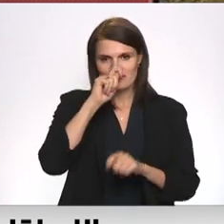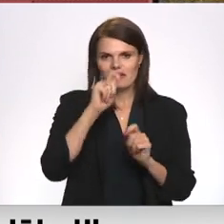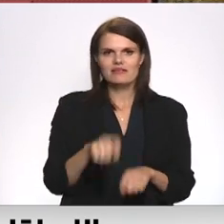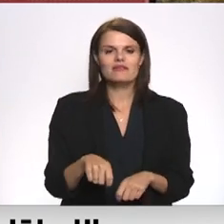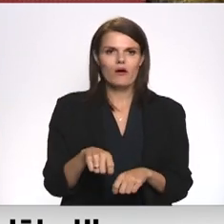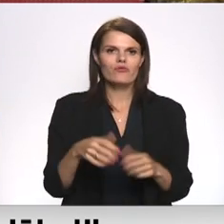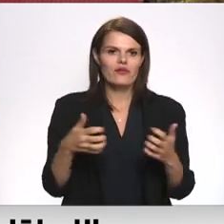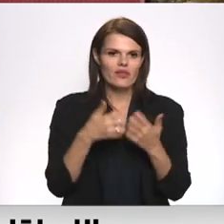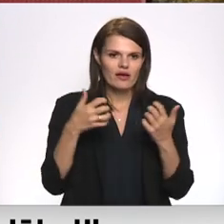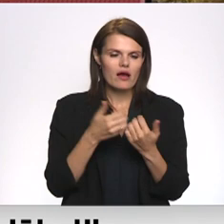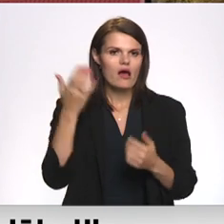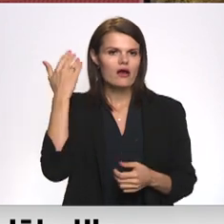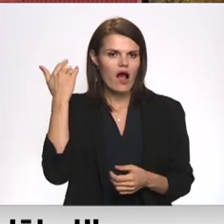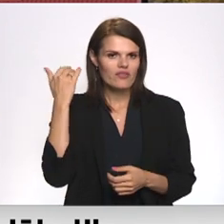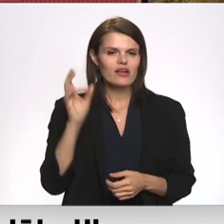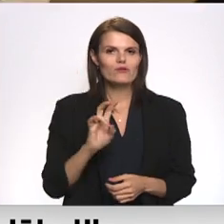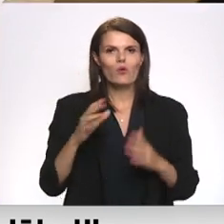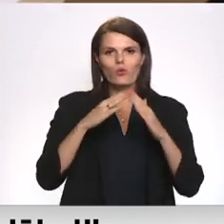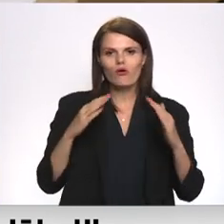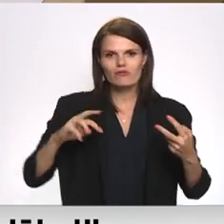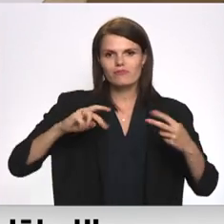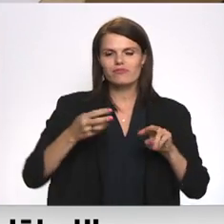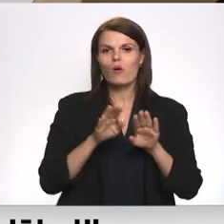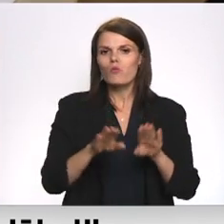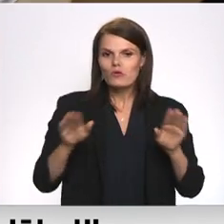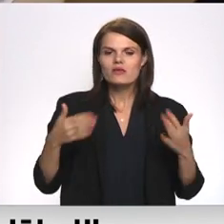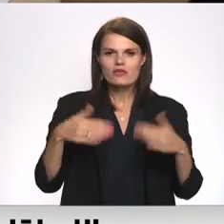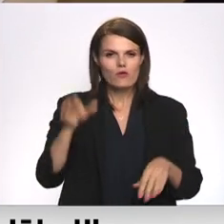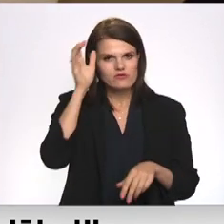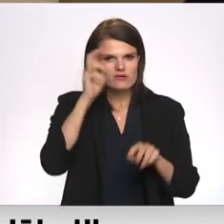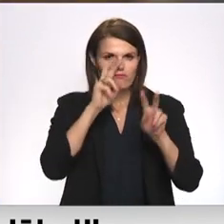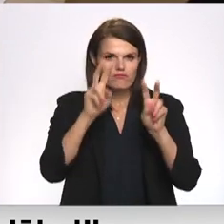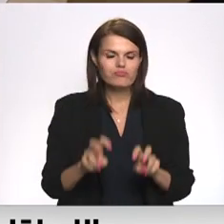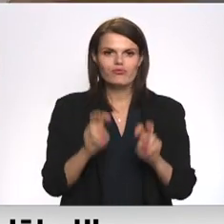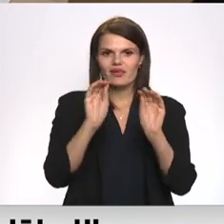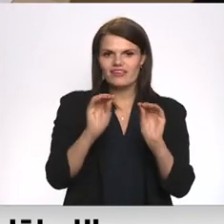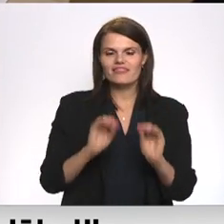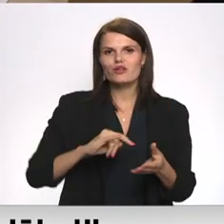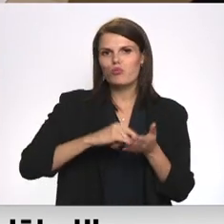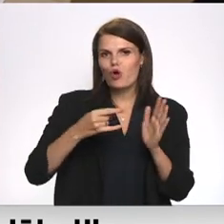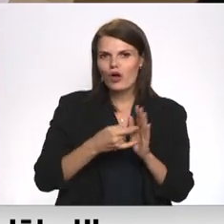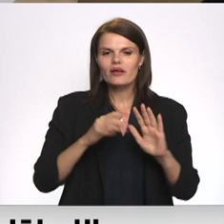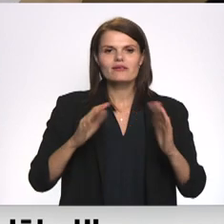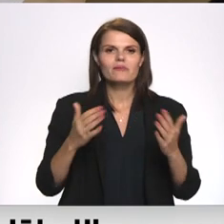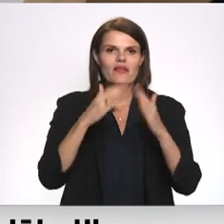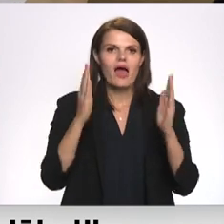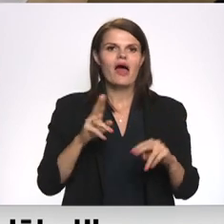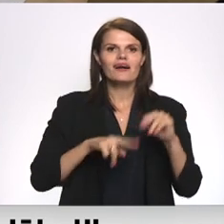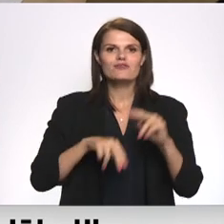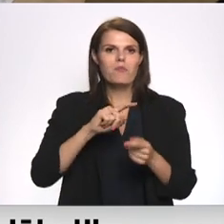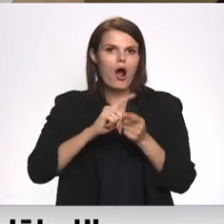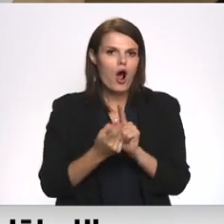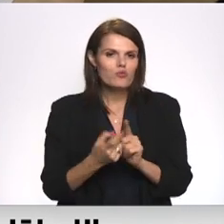sēka tikšot pārbūvēt par muzeju. Jau esot veikta zinātniskā izpēte un tiekot izstrādāts projekts, bet ēkas pārbūvē